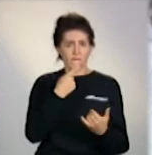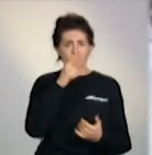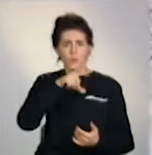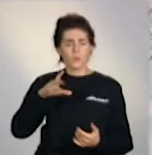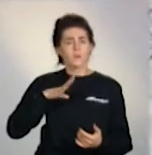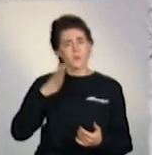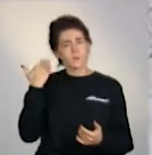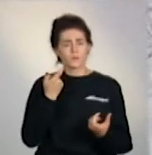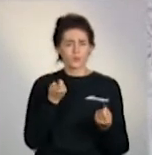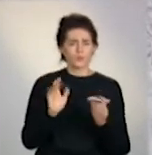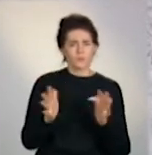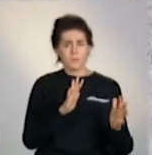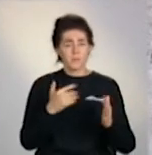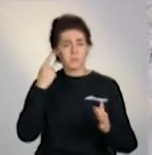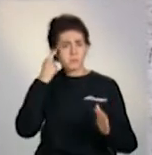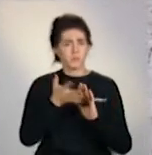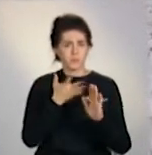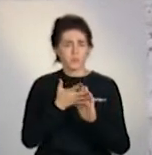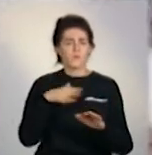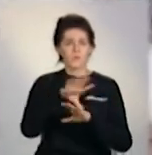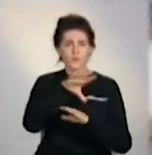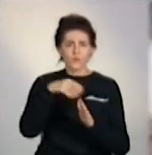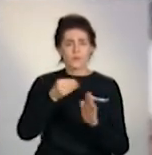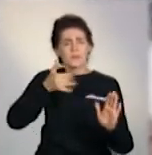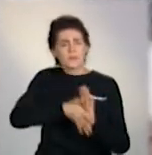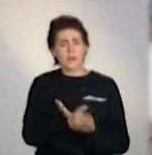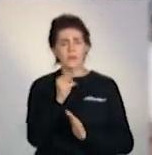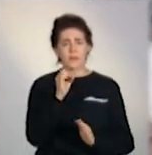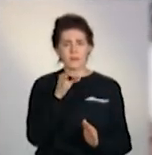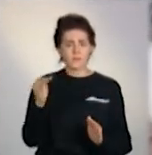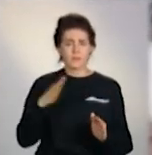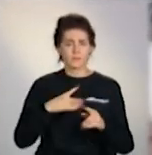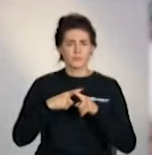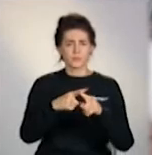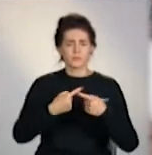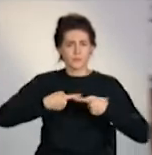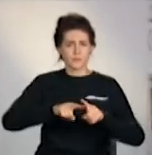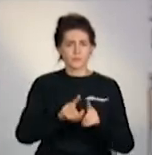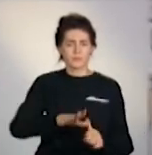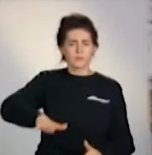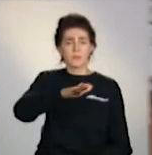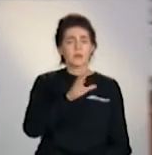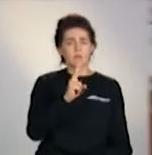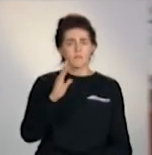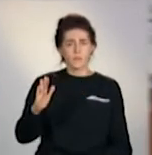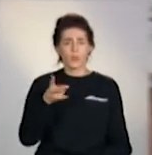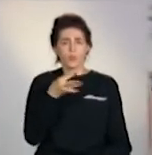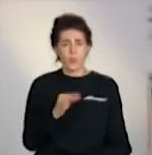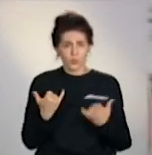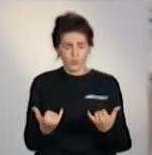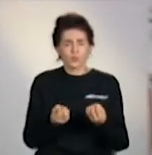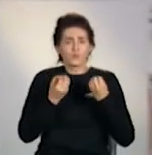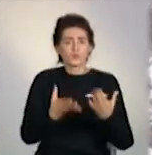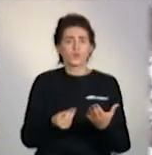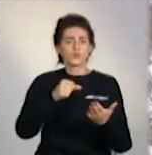все більш-менш зрозуміло. Витрачені гігакалорії та тариф помножували на площу квартири. Нині людям називають лише одну